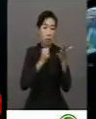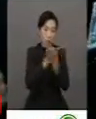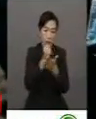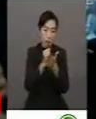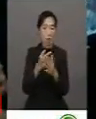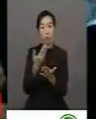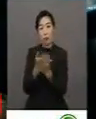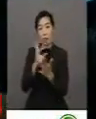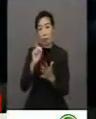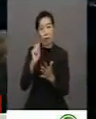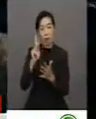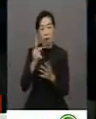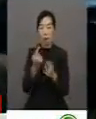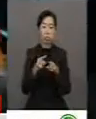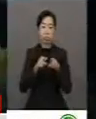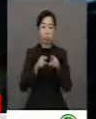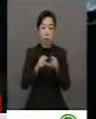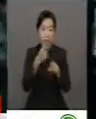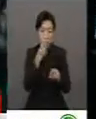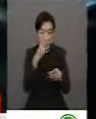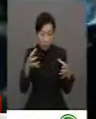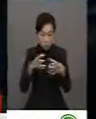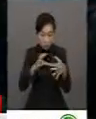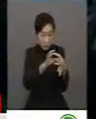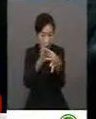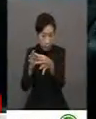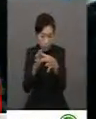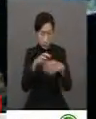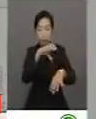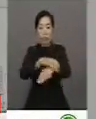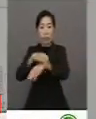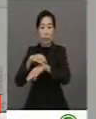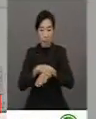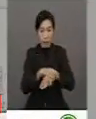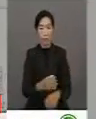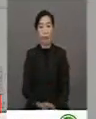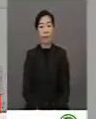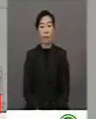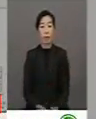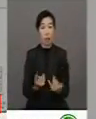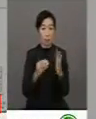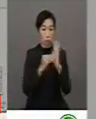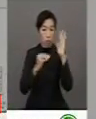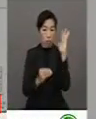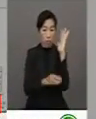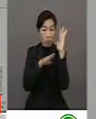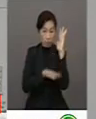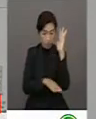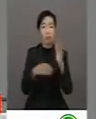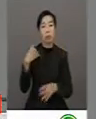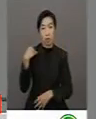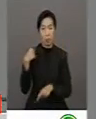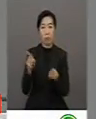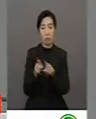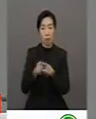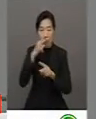ขบวนการเป็นใครบ้างก็จะดำเนินคดีและจับกลุ่มทันทีค่ะส่วนการลงพื้นที่ภาคใต้ก็เป็นหนึ่งในขั้นตอนการติดต